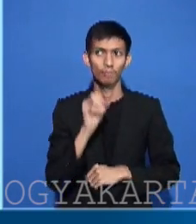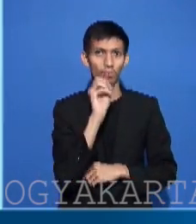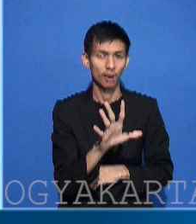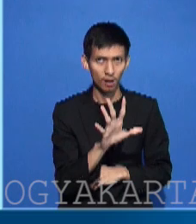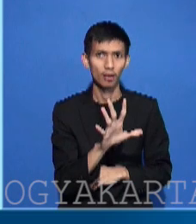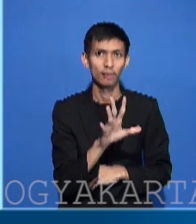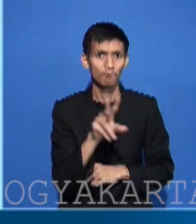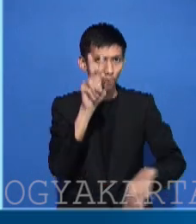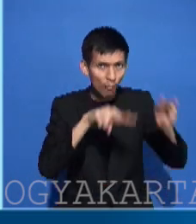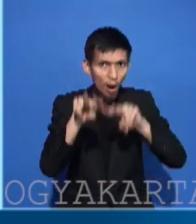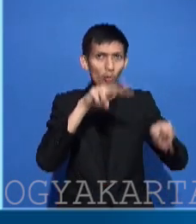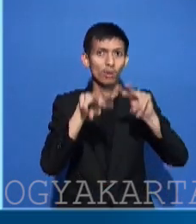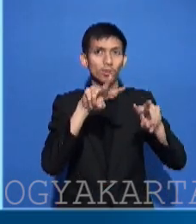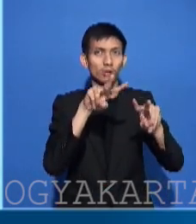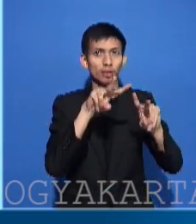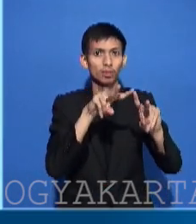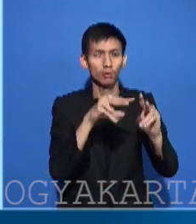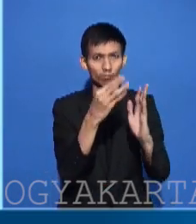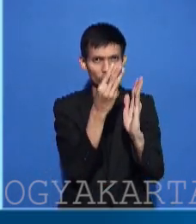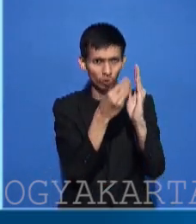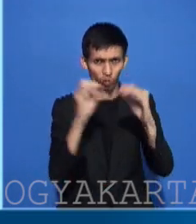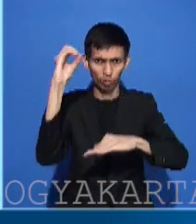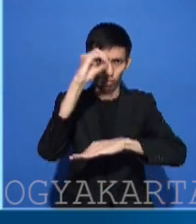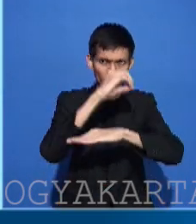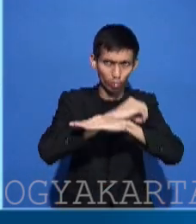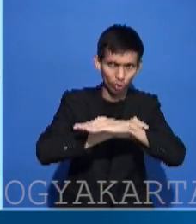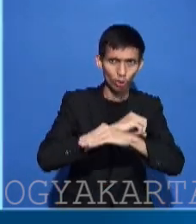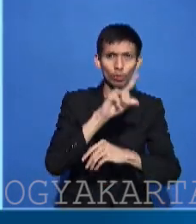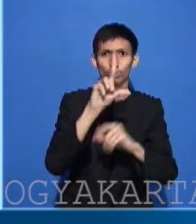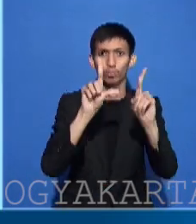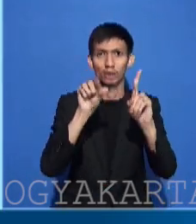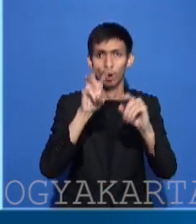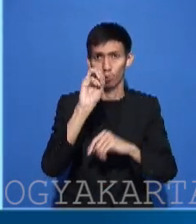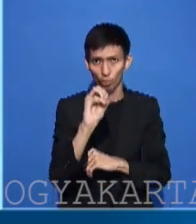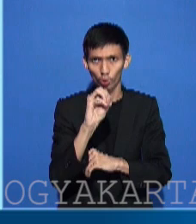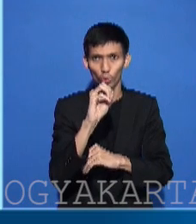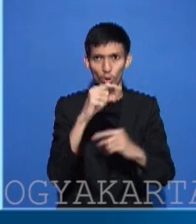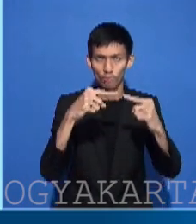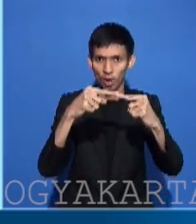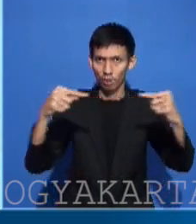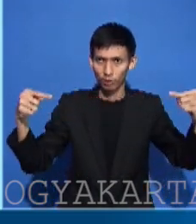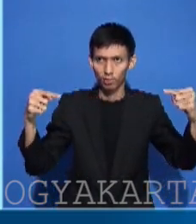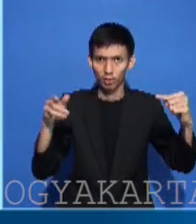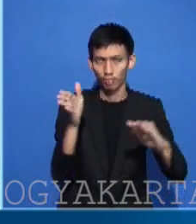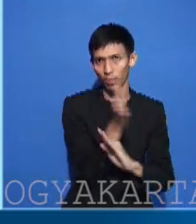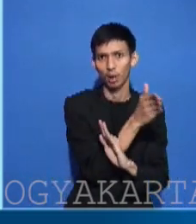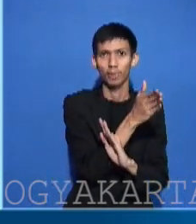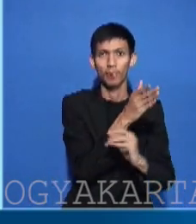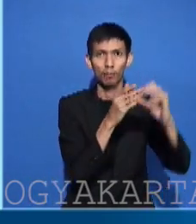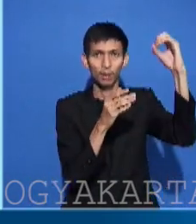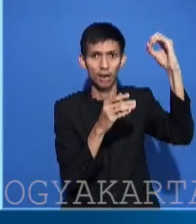pengamatan hingga matahari terbenam pada pukul 17.30 WIB, kondisi horizon atau ufuk barat tertutup mendung cukup